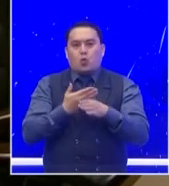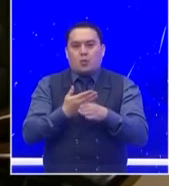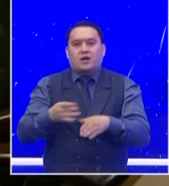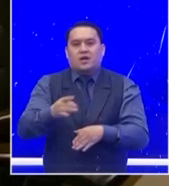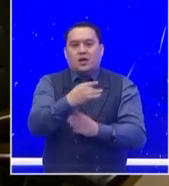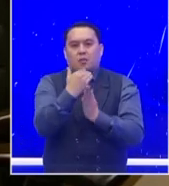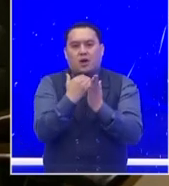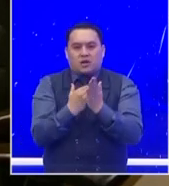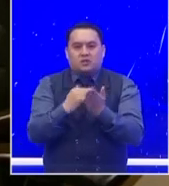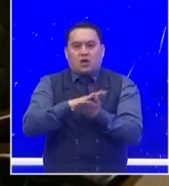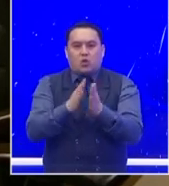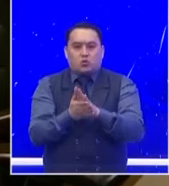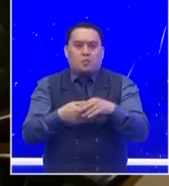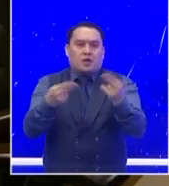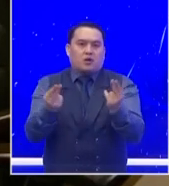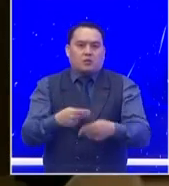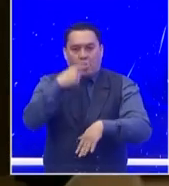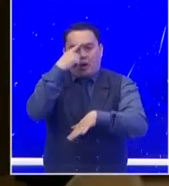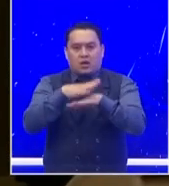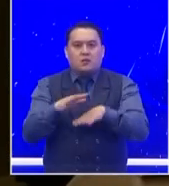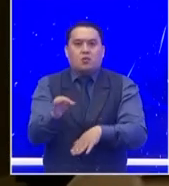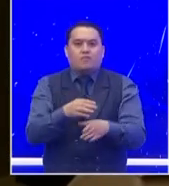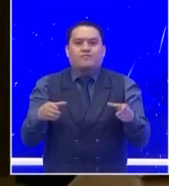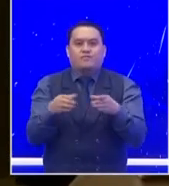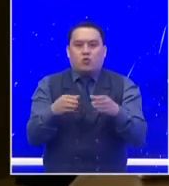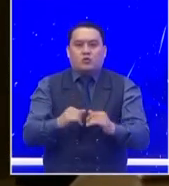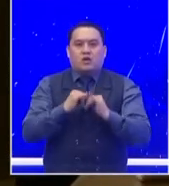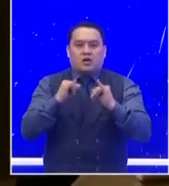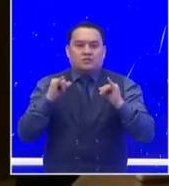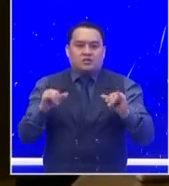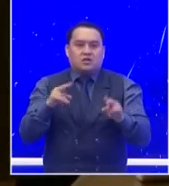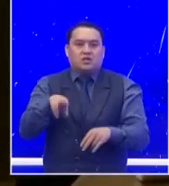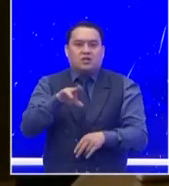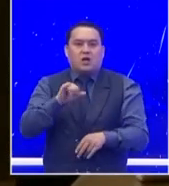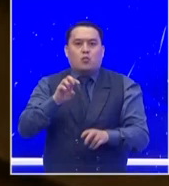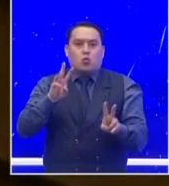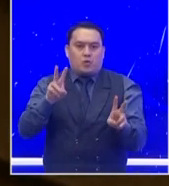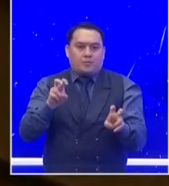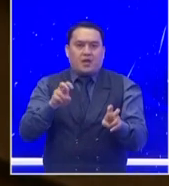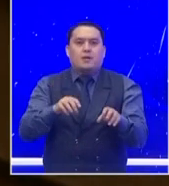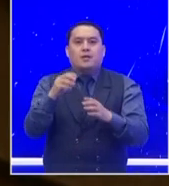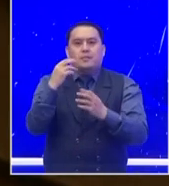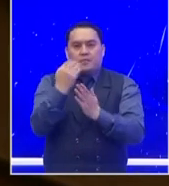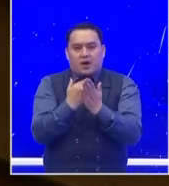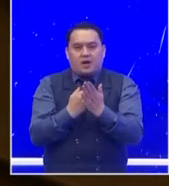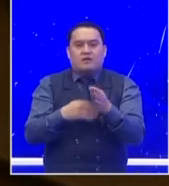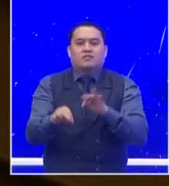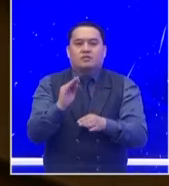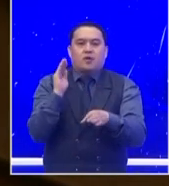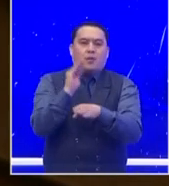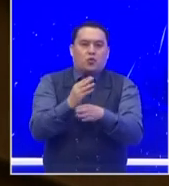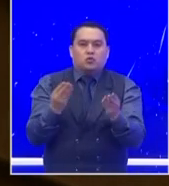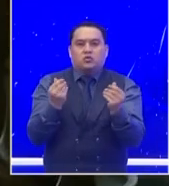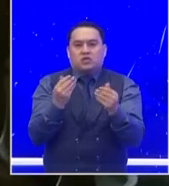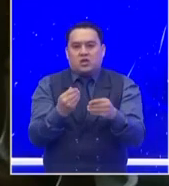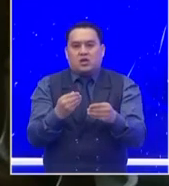благодаря региональной программе, заключенной между акиматом региона и фондом развития ДАМУ. Так, в рамках проекта каждая сторона выделит дополнительные